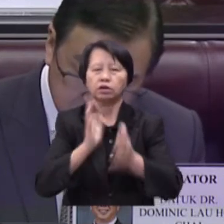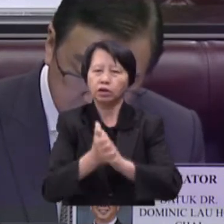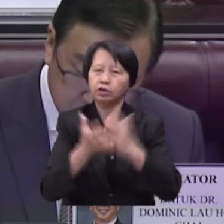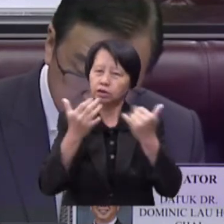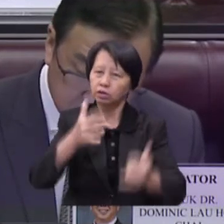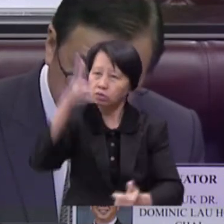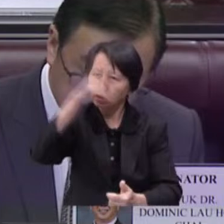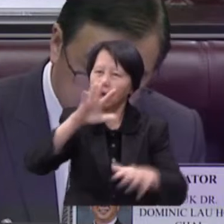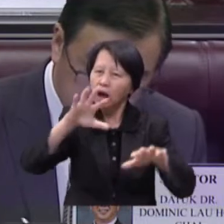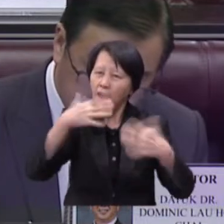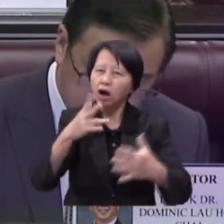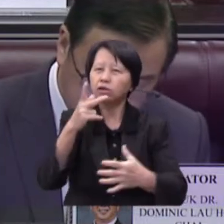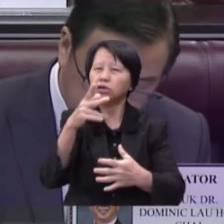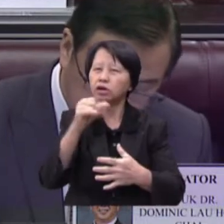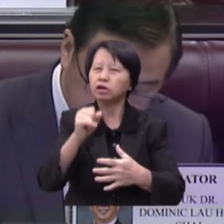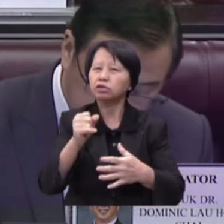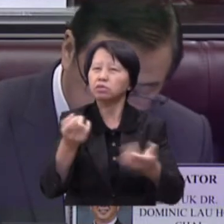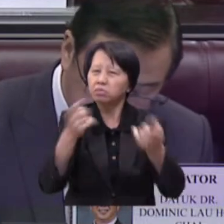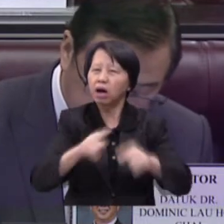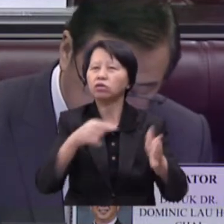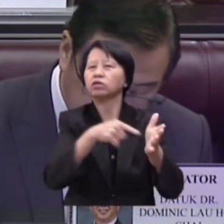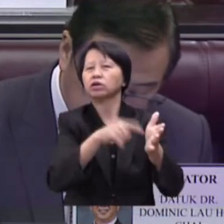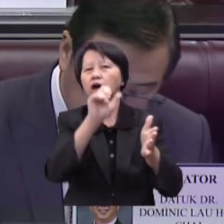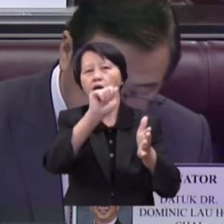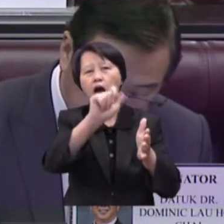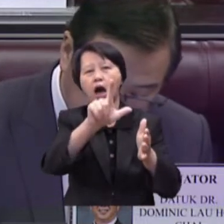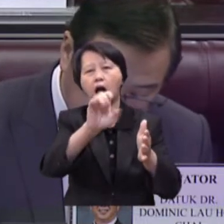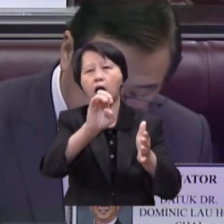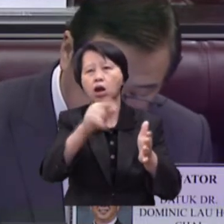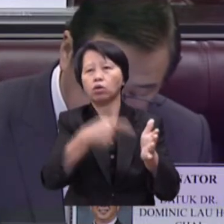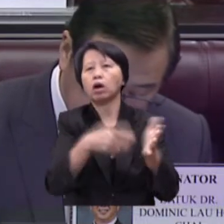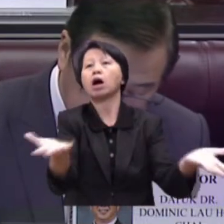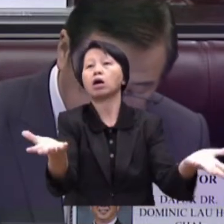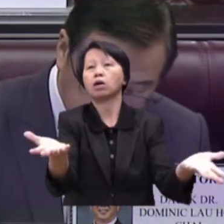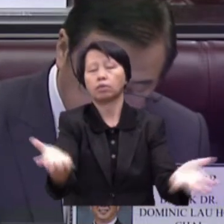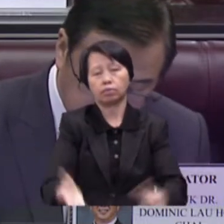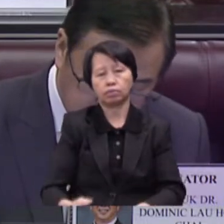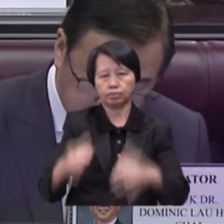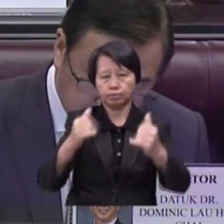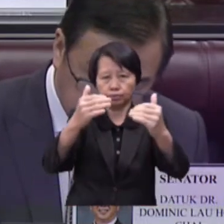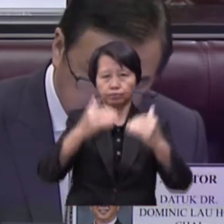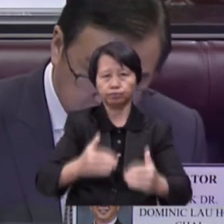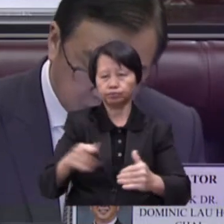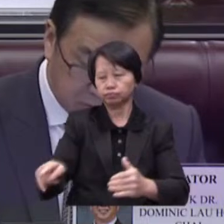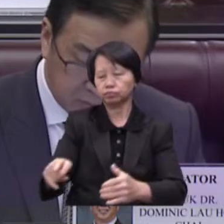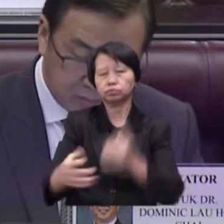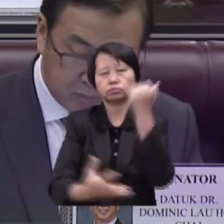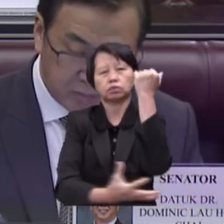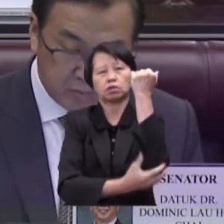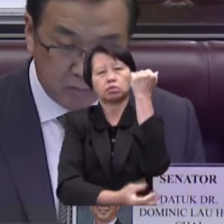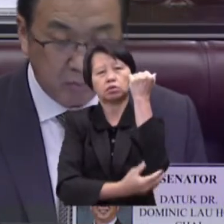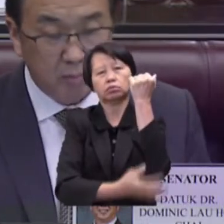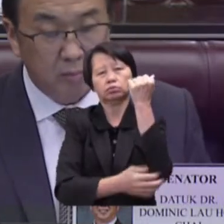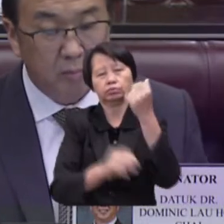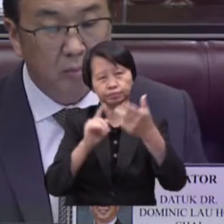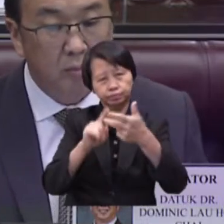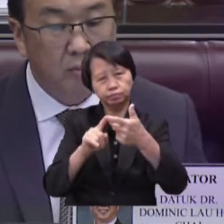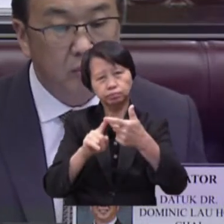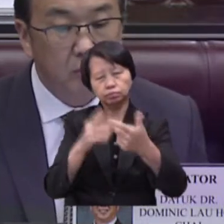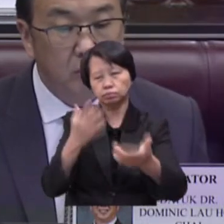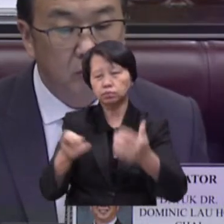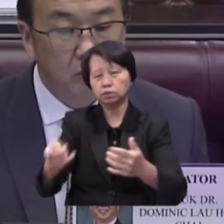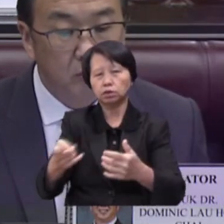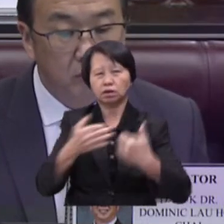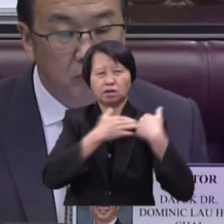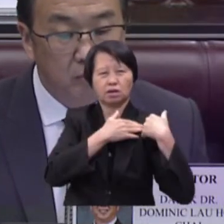ini yang sering berlaku dan begitu juga kesepitan hidup ini dimana mungkin mereka